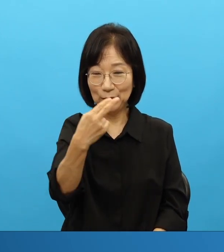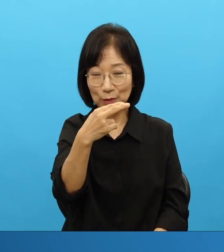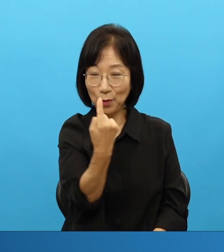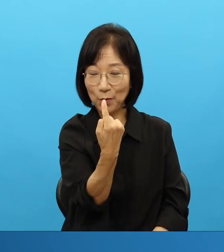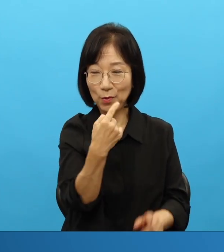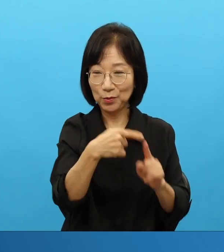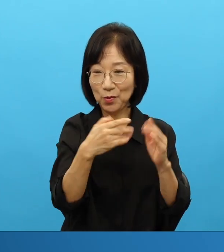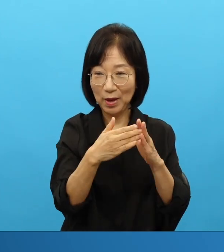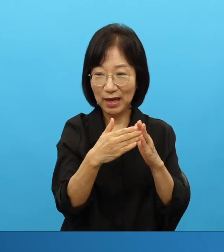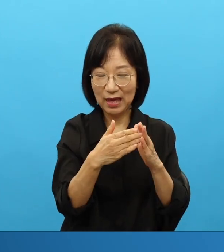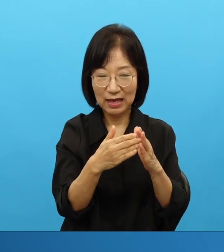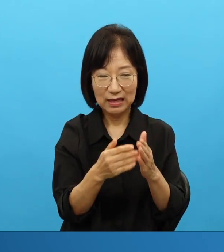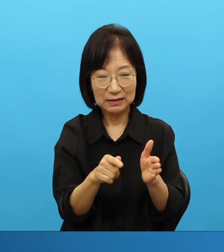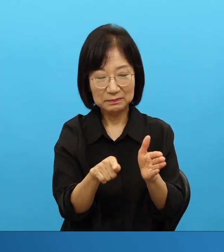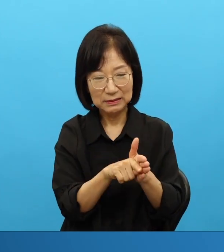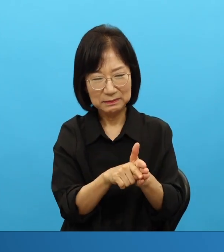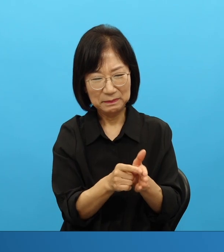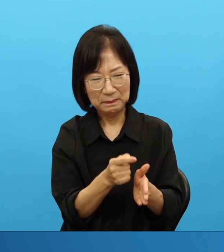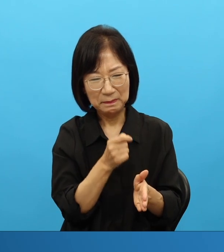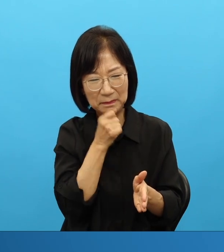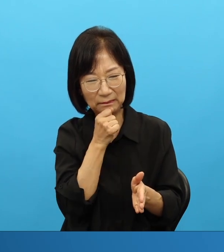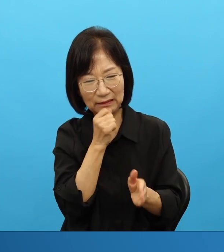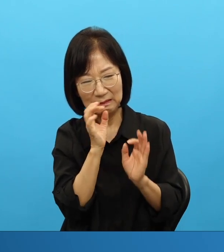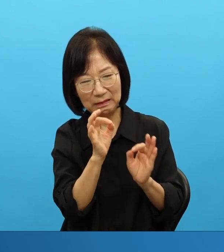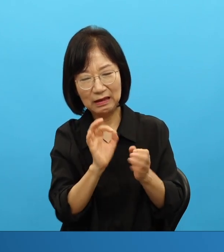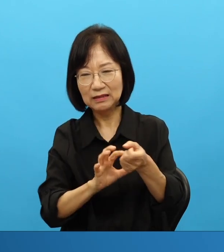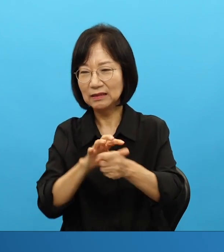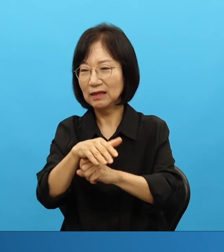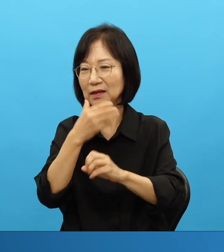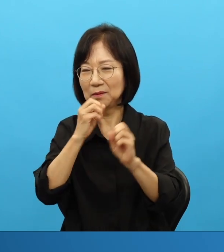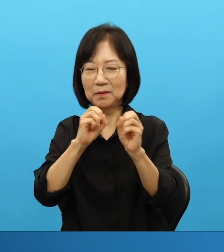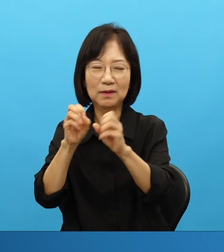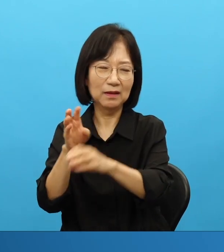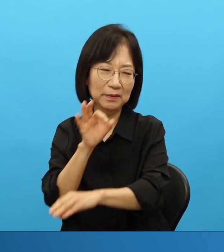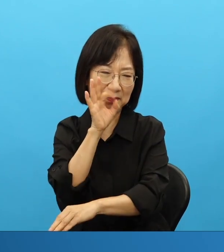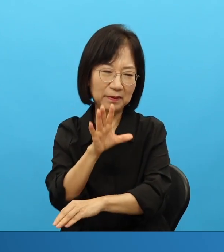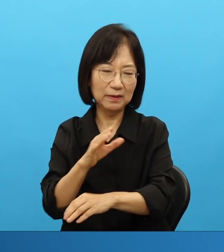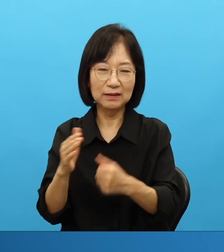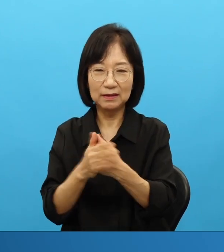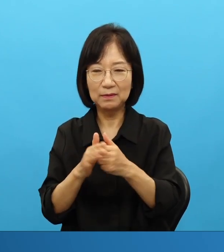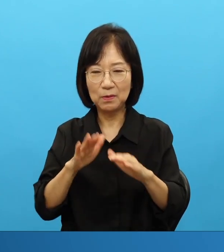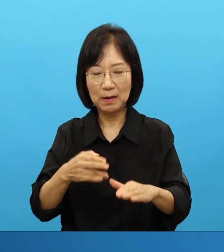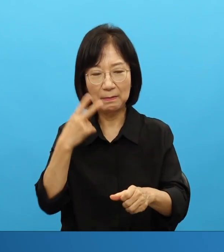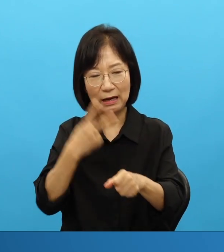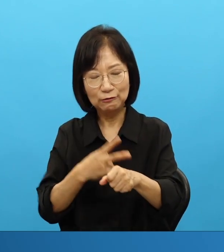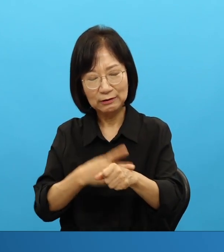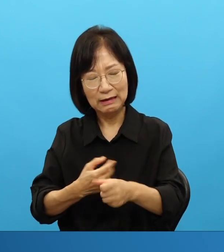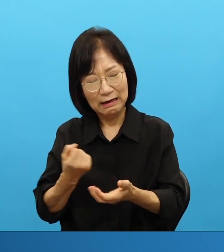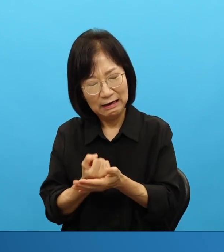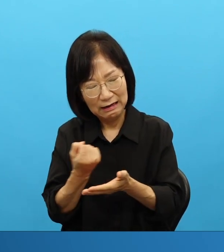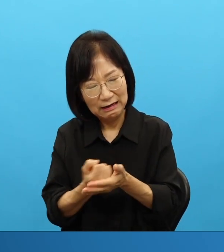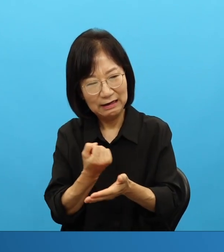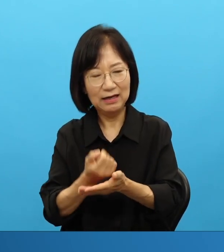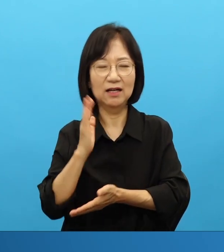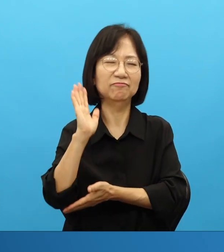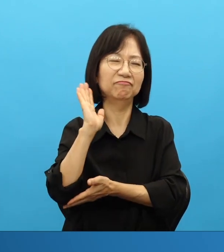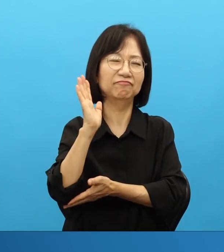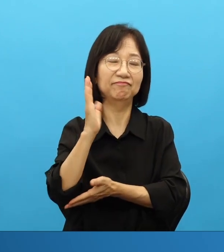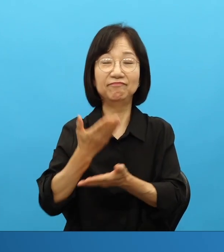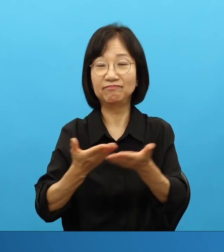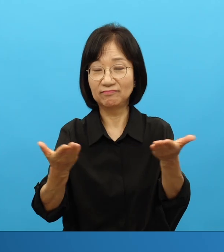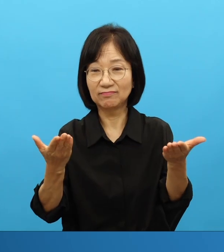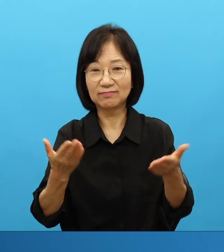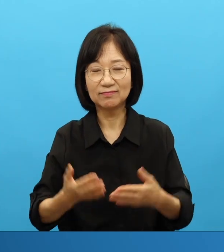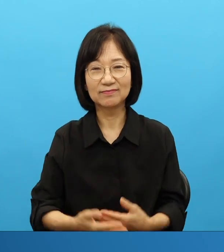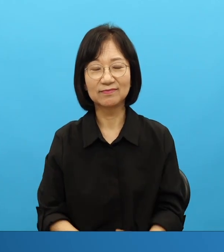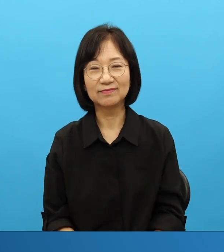of Corinth's church, they could do nothing. 바울이 애타사는 얘기예요. And because Paul had such a heart that was